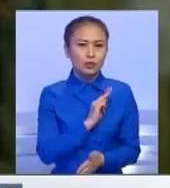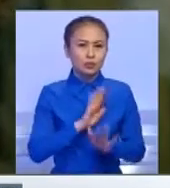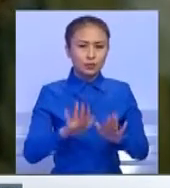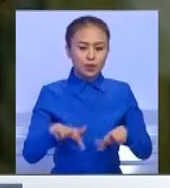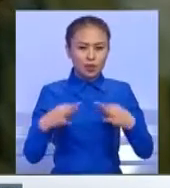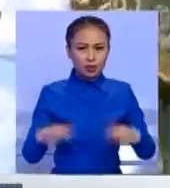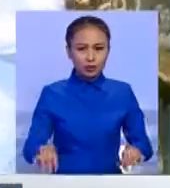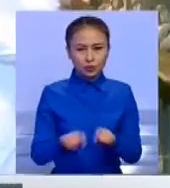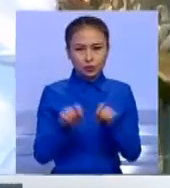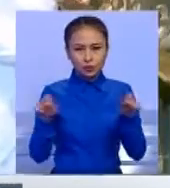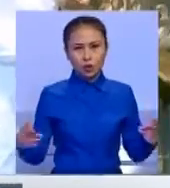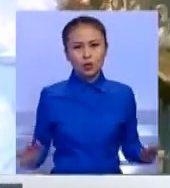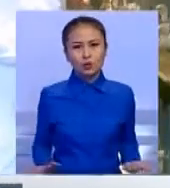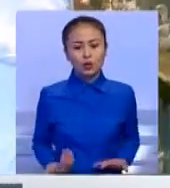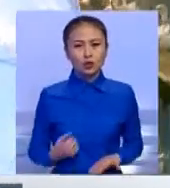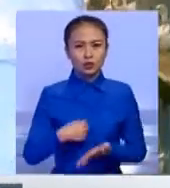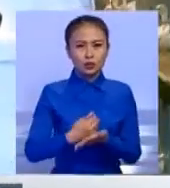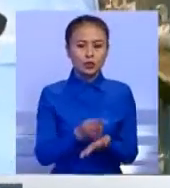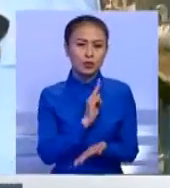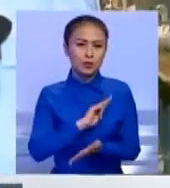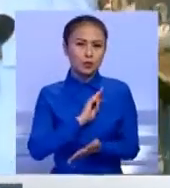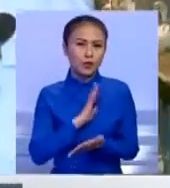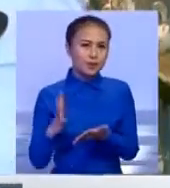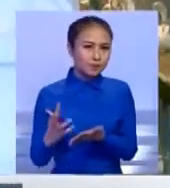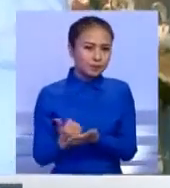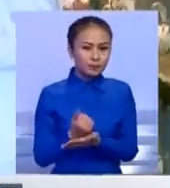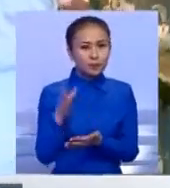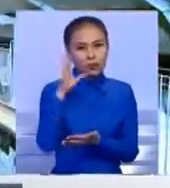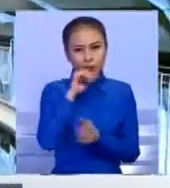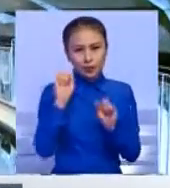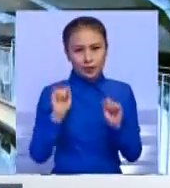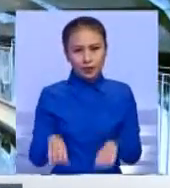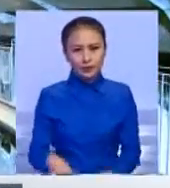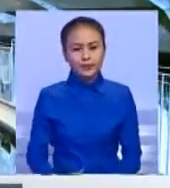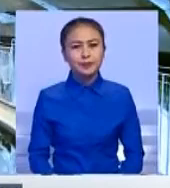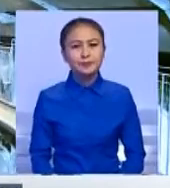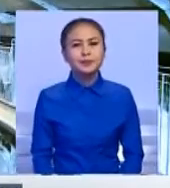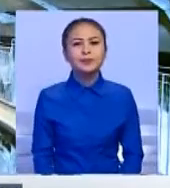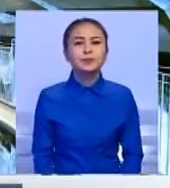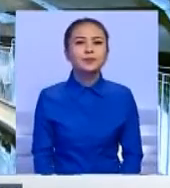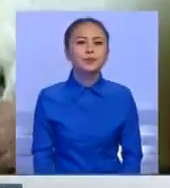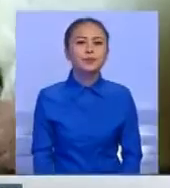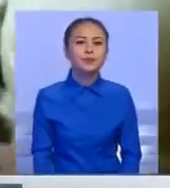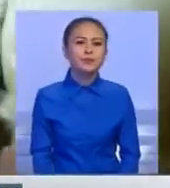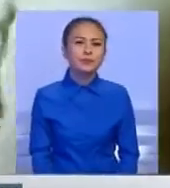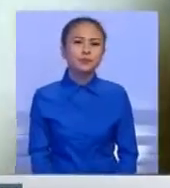орындарының ашылып, аудан тұрғындарының тұрақты жұмыс табуына да мүмкіндік береді.